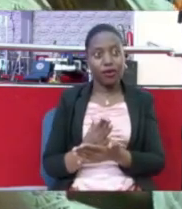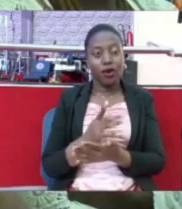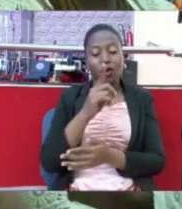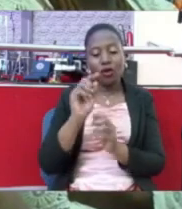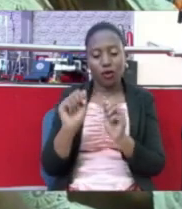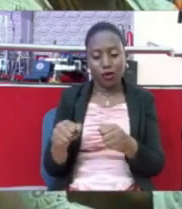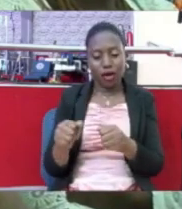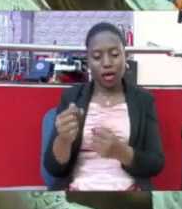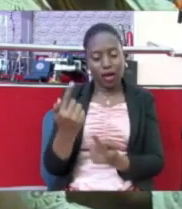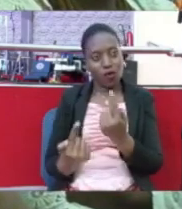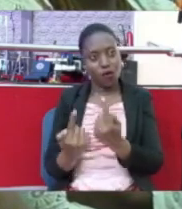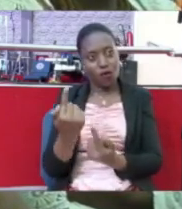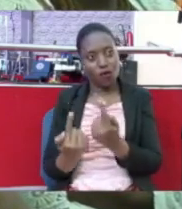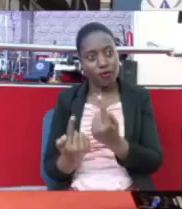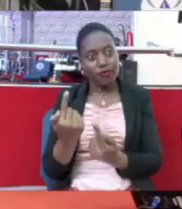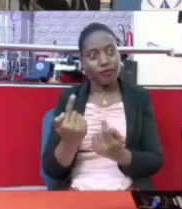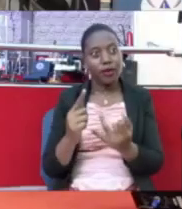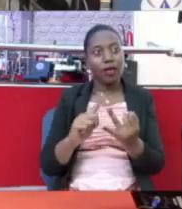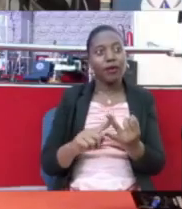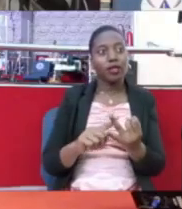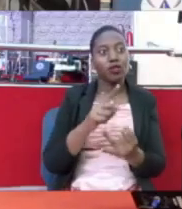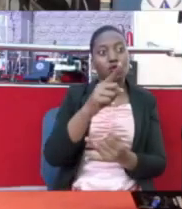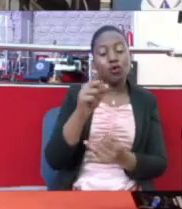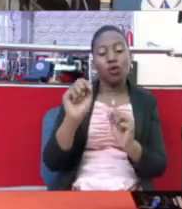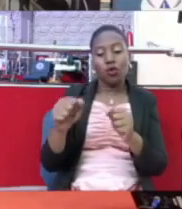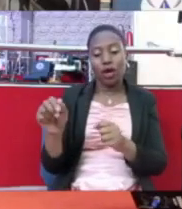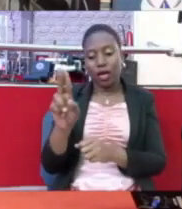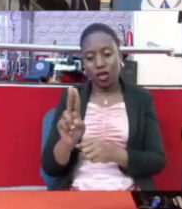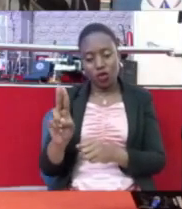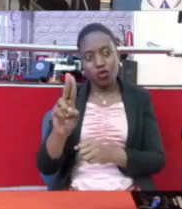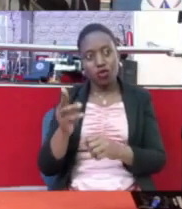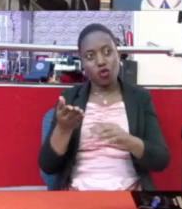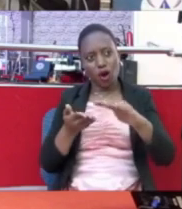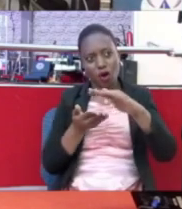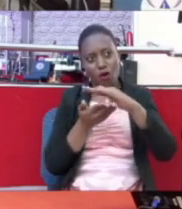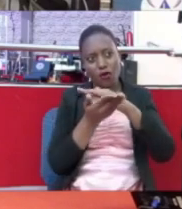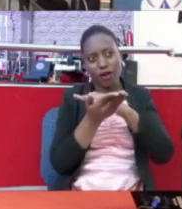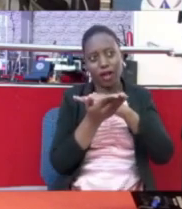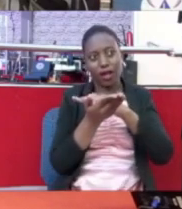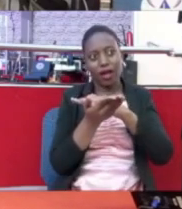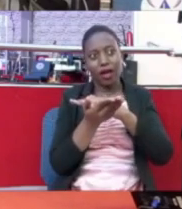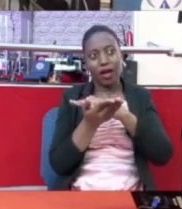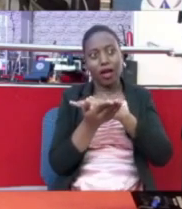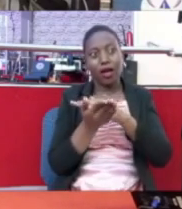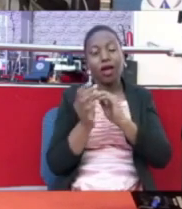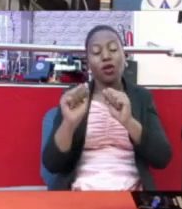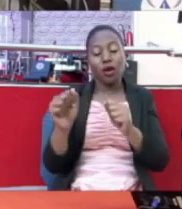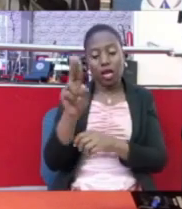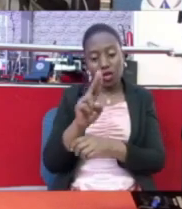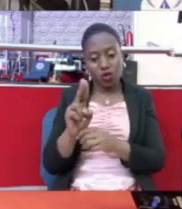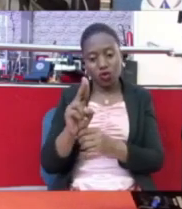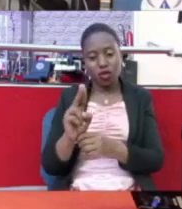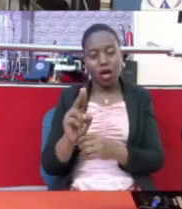cook. Unaweza pika. You can use your oven. Unaweza ukatumia oven yako. You can use your stove. Unaweza